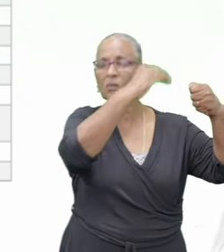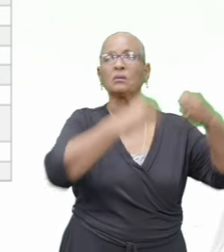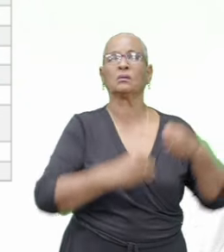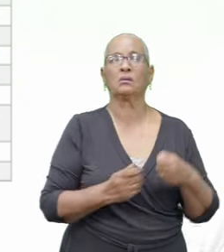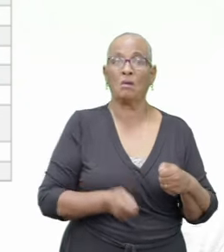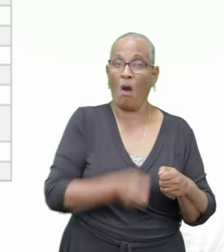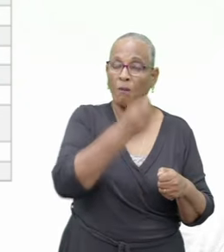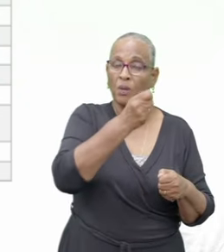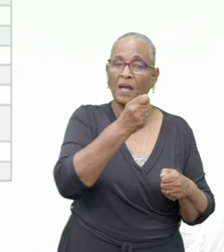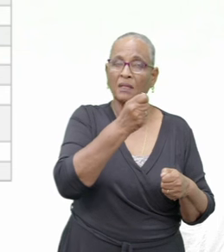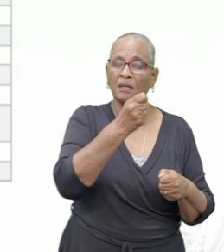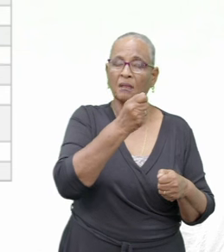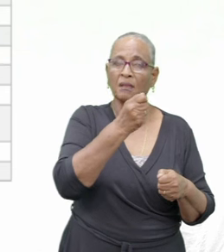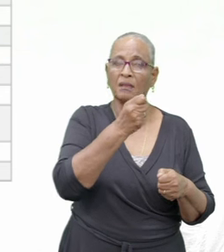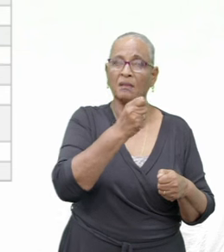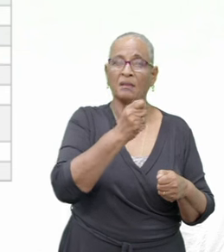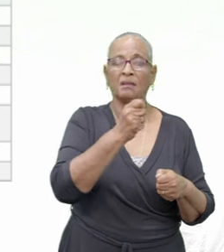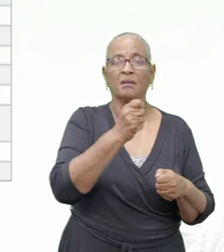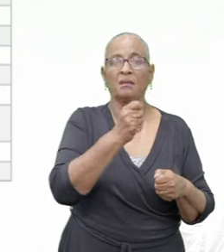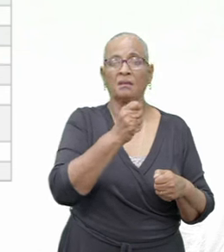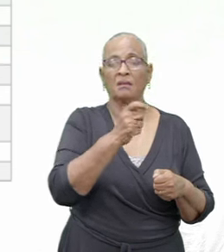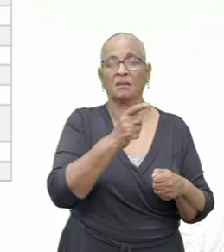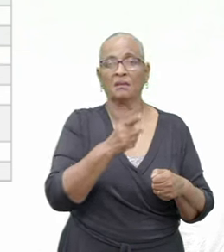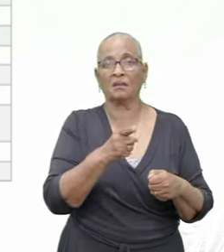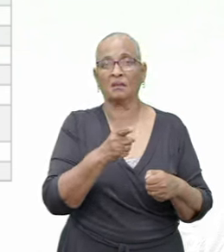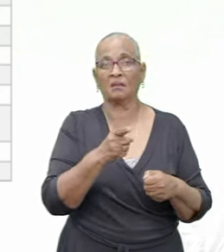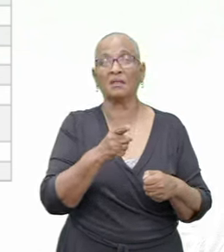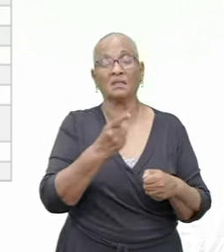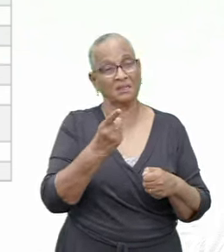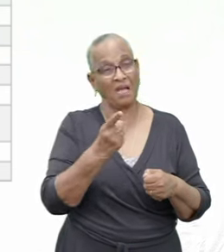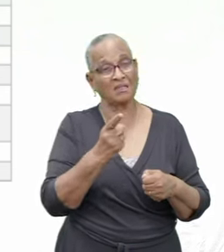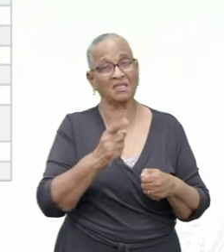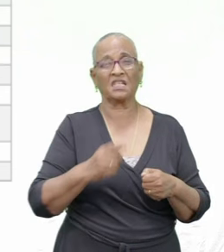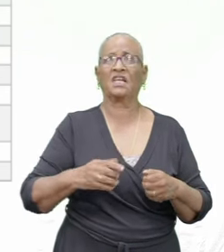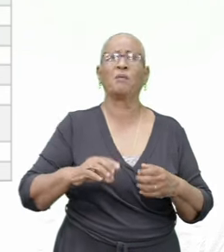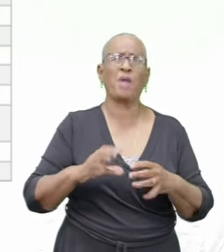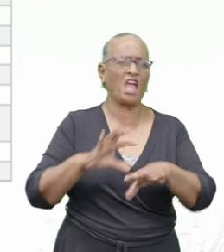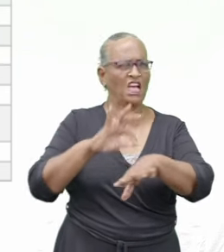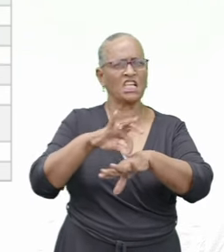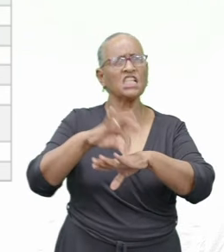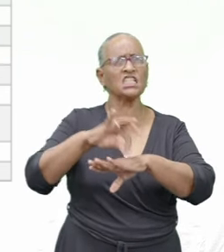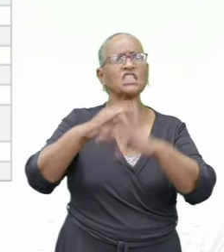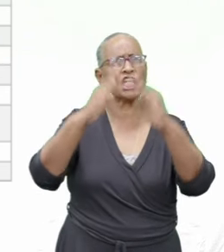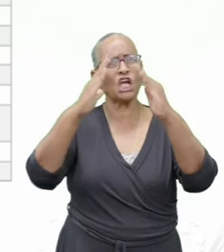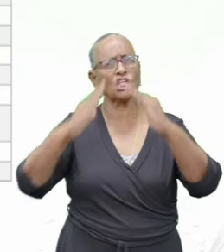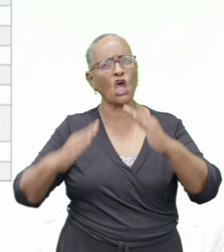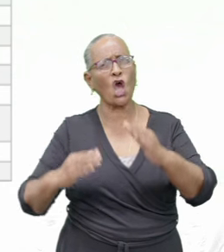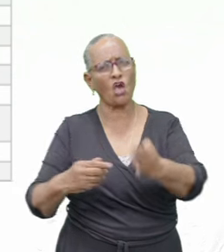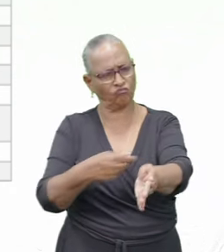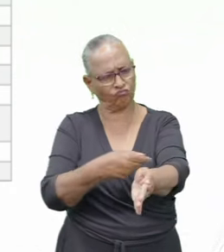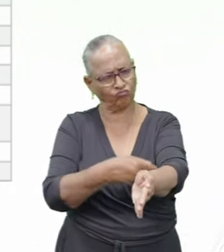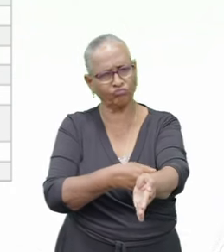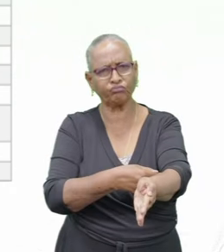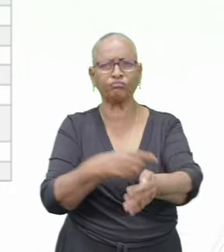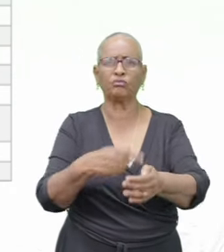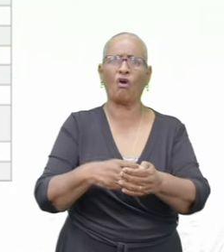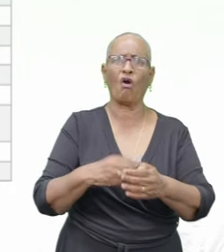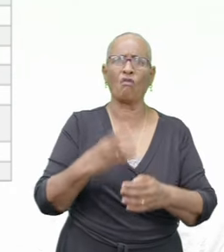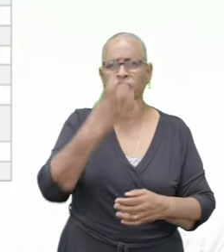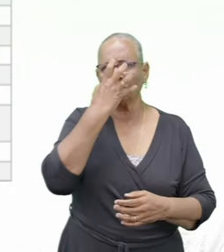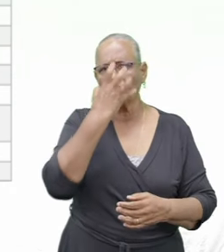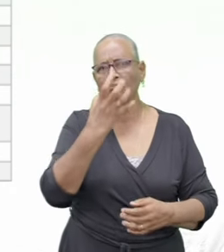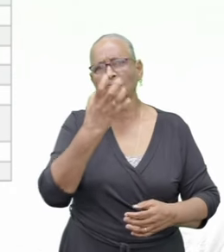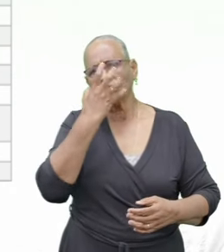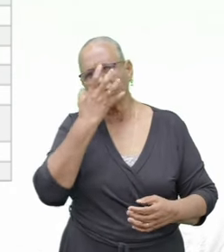opleiding. En daar zien we bijvoorbeeld anesthesieassistenten, intensive care verpleegkundigen,